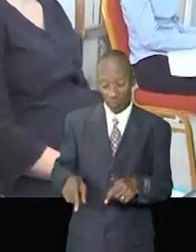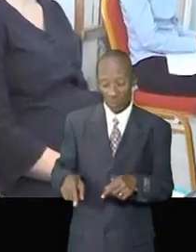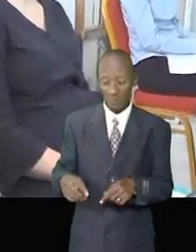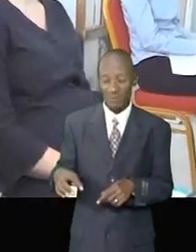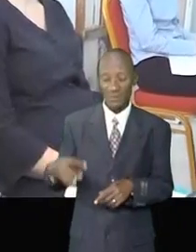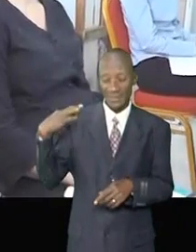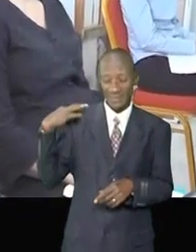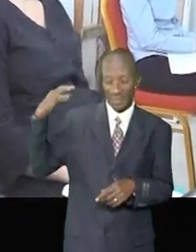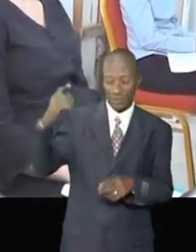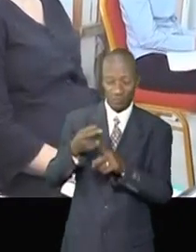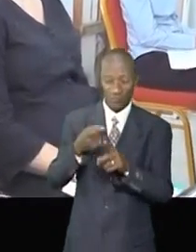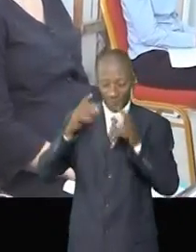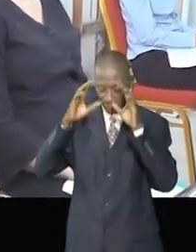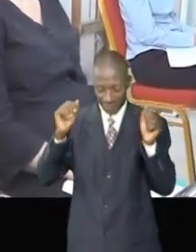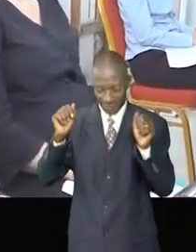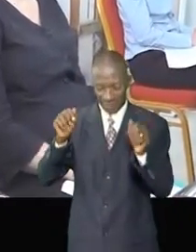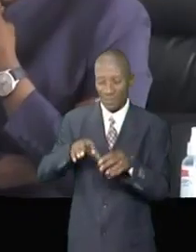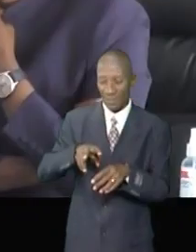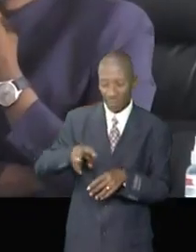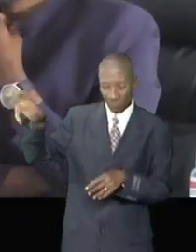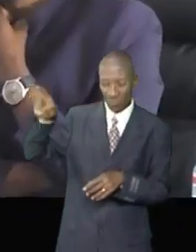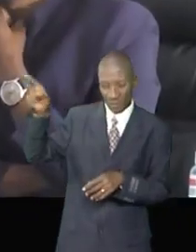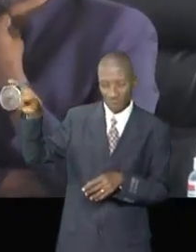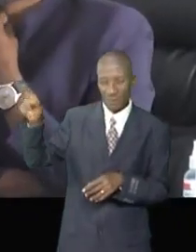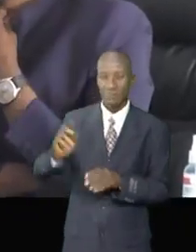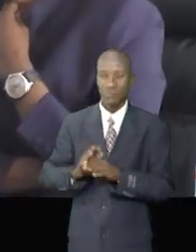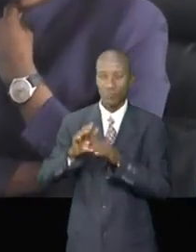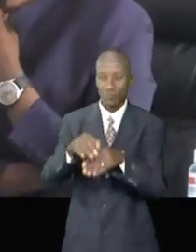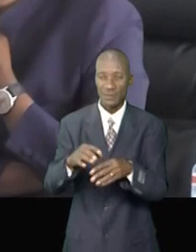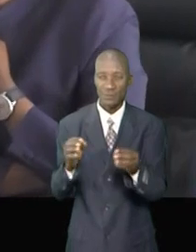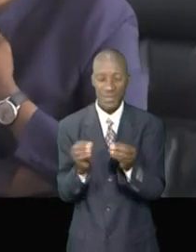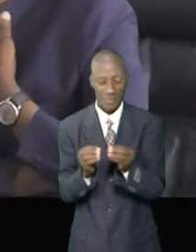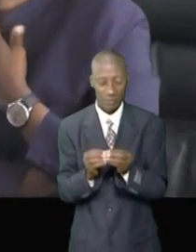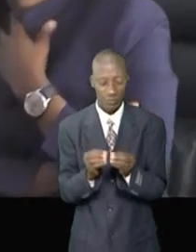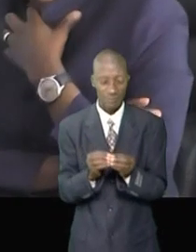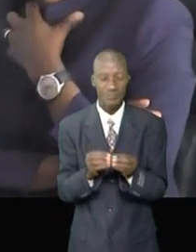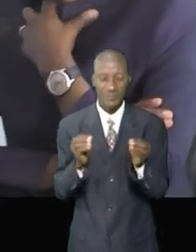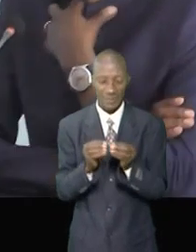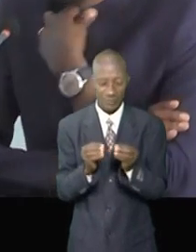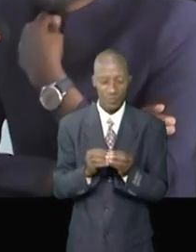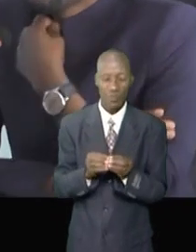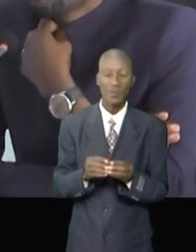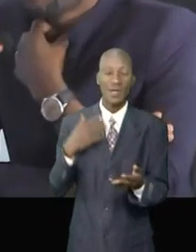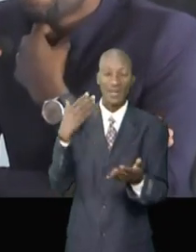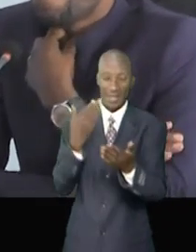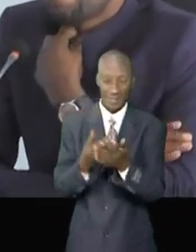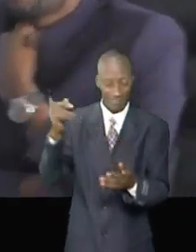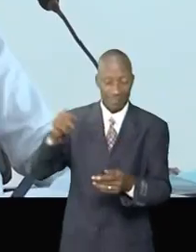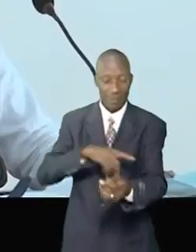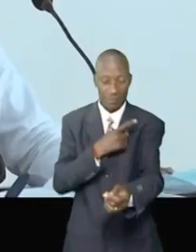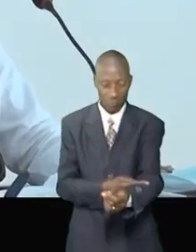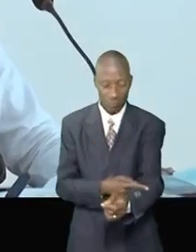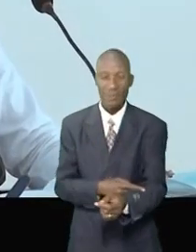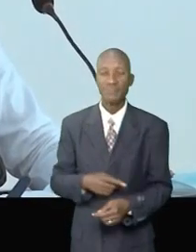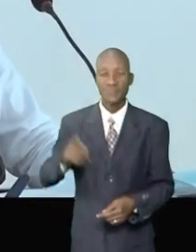du Congo, tel a été l'objet de cette importante réunion. Autour du gouverneur de province, Karline Zanzo-Kassivita, et l'émissaire du chef de l'État,